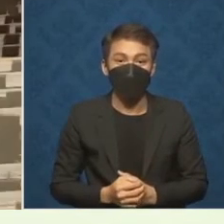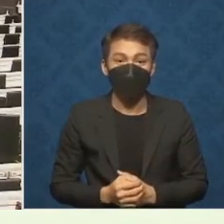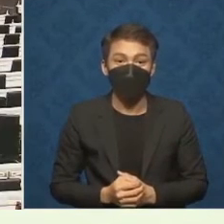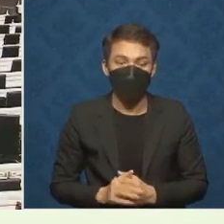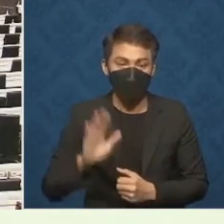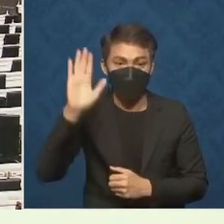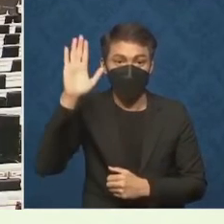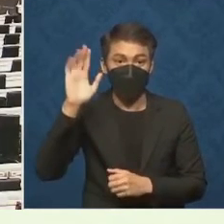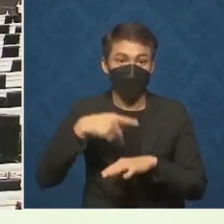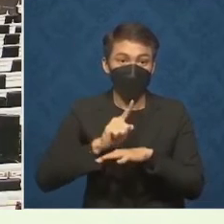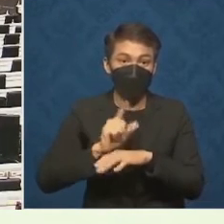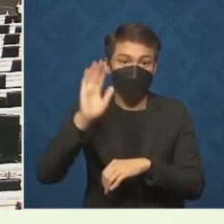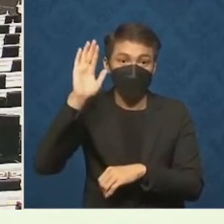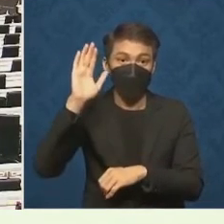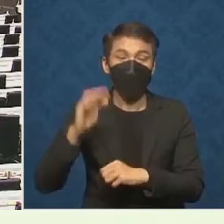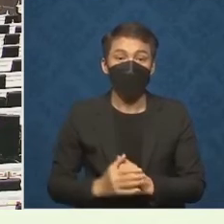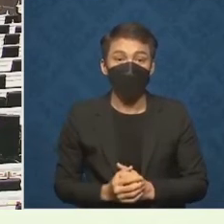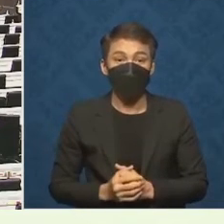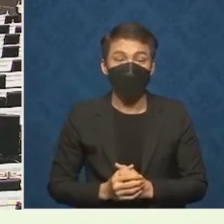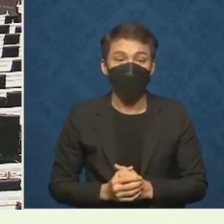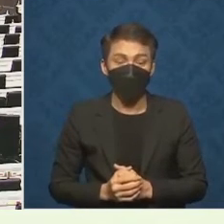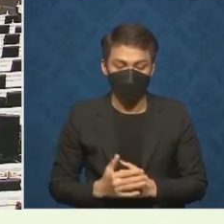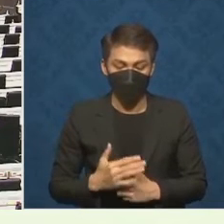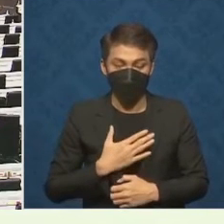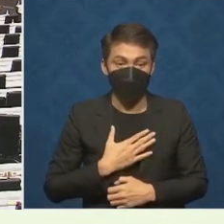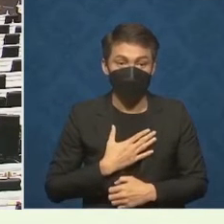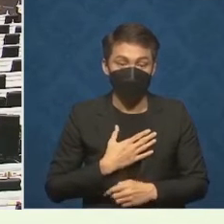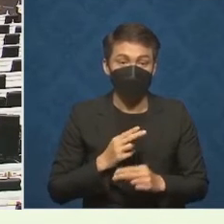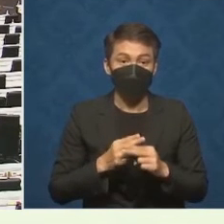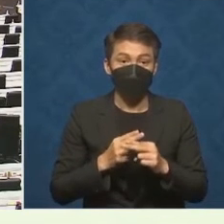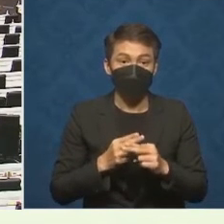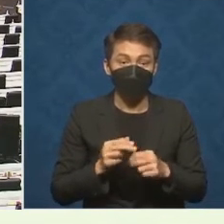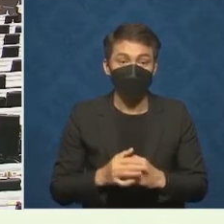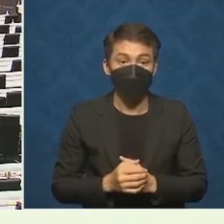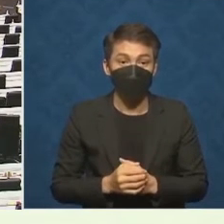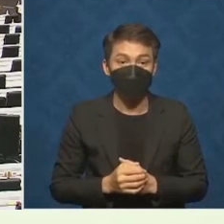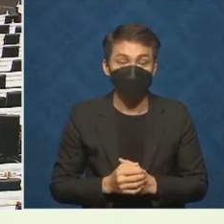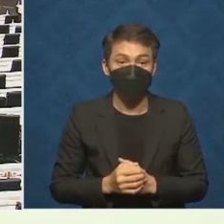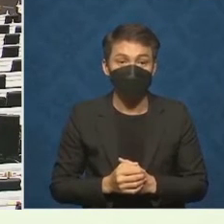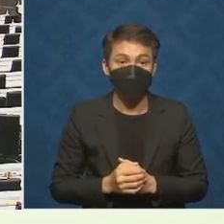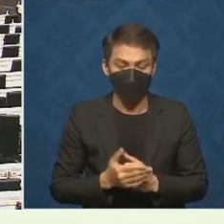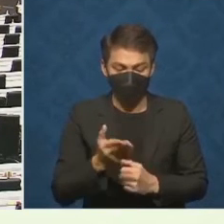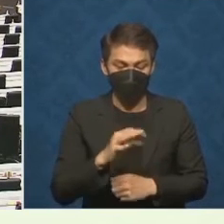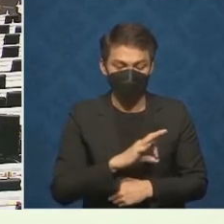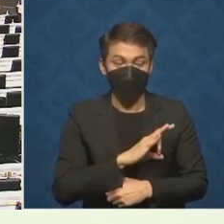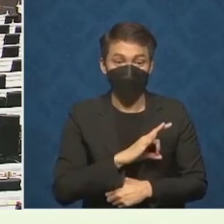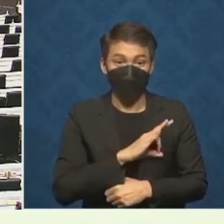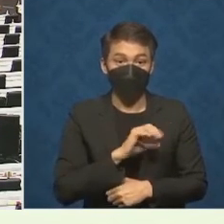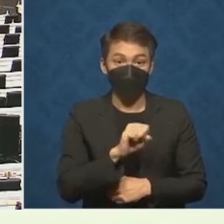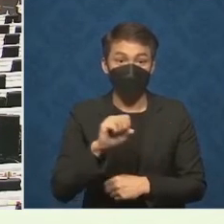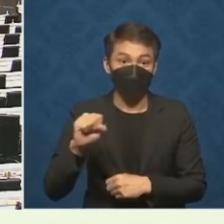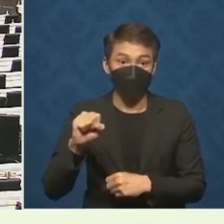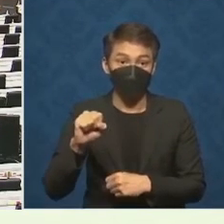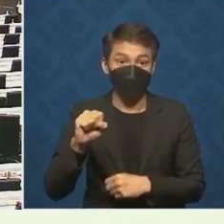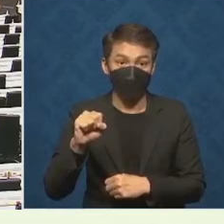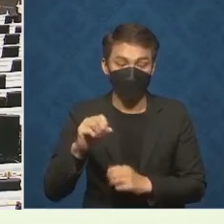พครับครับกับผมครับนายกองเกรียสิทธิ์ศรีสุวรรณสมาชิกสภาผู้แทนราษฎรจังหวัดน